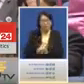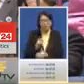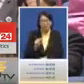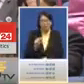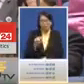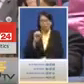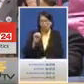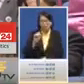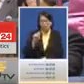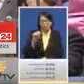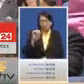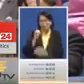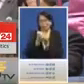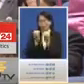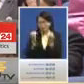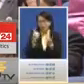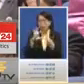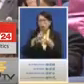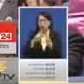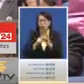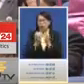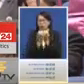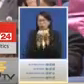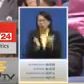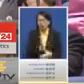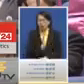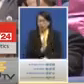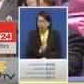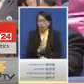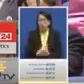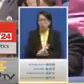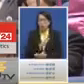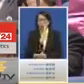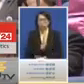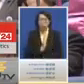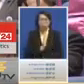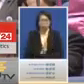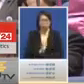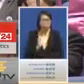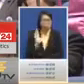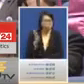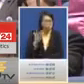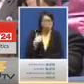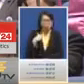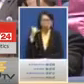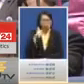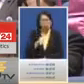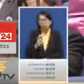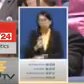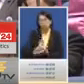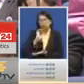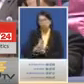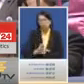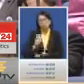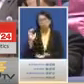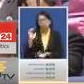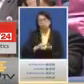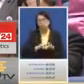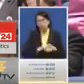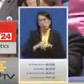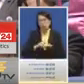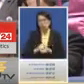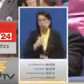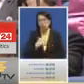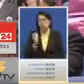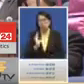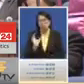นิติธรรมต้องการแค่นี้ถ้าไม่มีนิติรัฐไม่มีนิติธรรมเขาไม่อยากมาลงทุนหรอกอยู่ดีๆมาลง